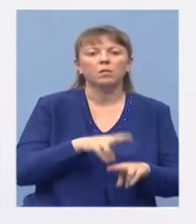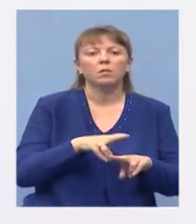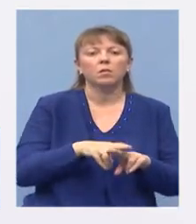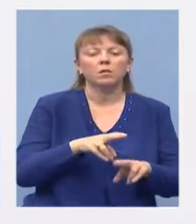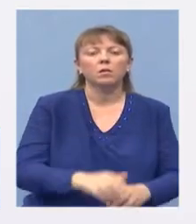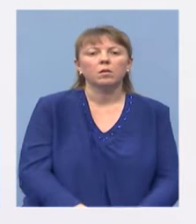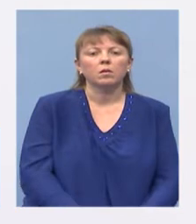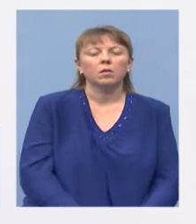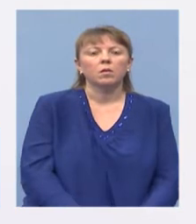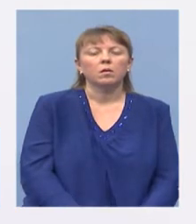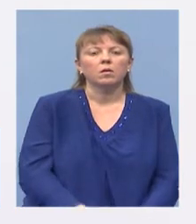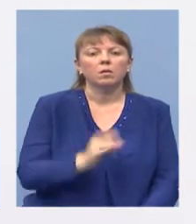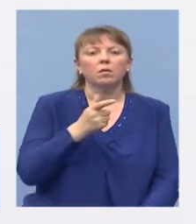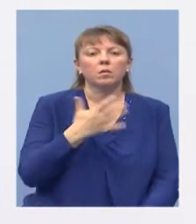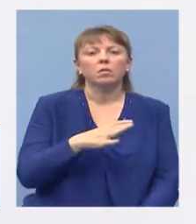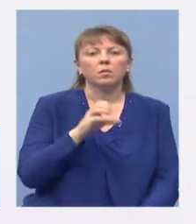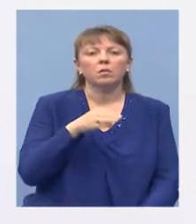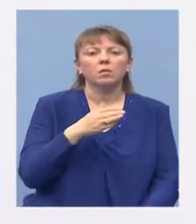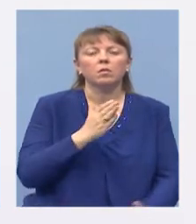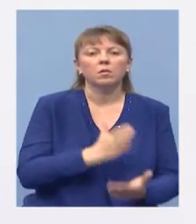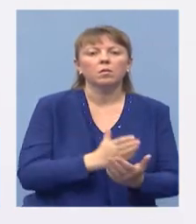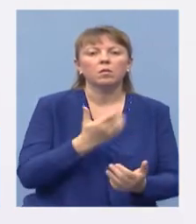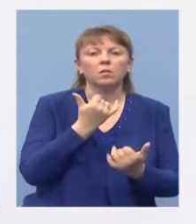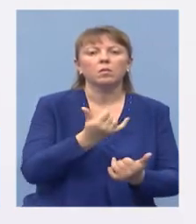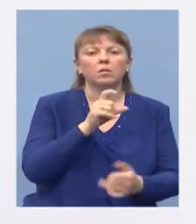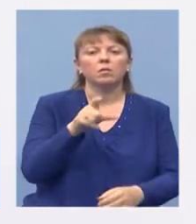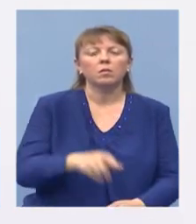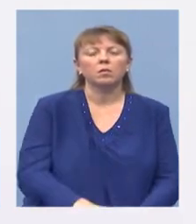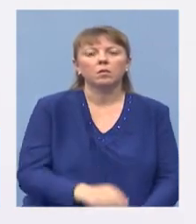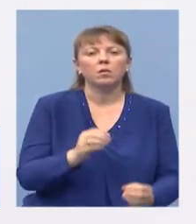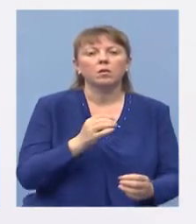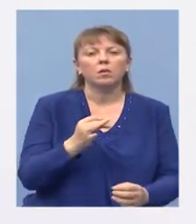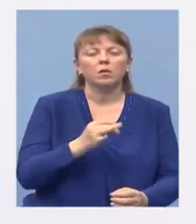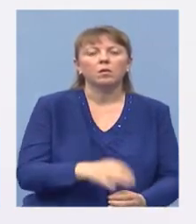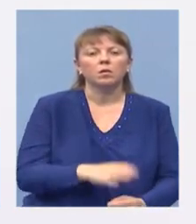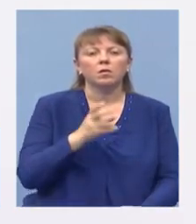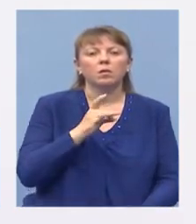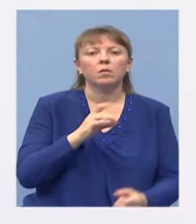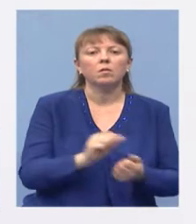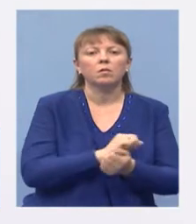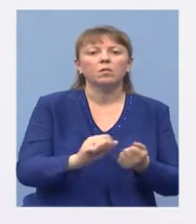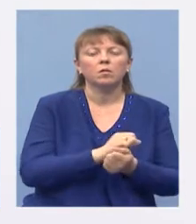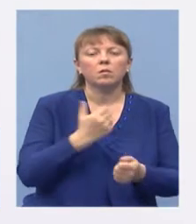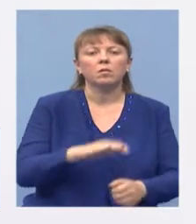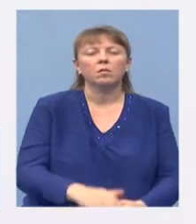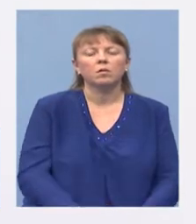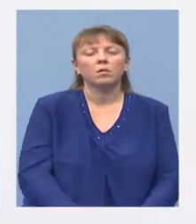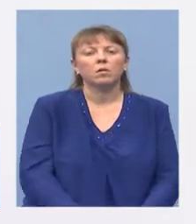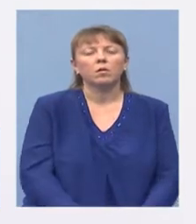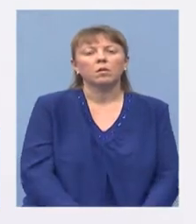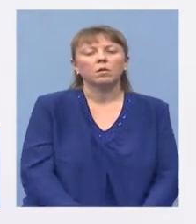любом географическом пункте, где есть центр обслуживания населения и где есть, то есть сектор документирования.